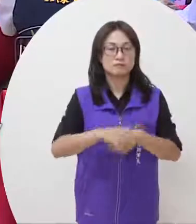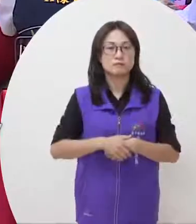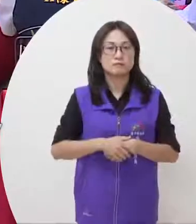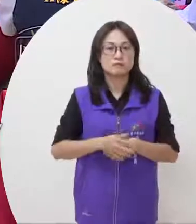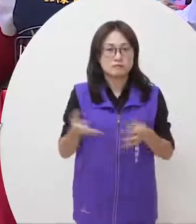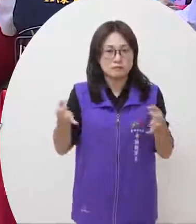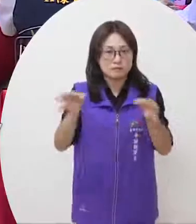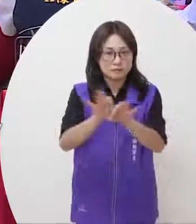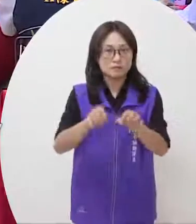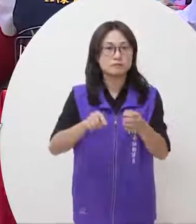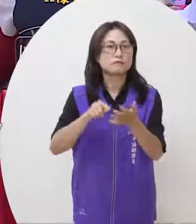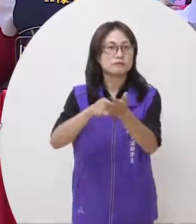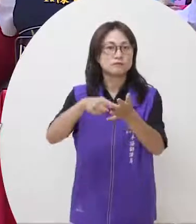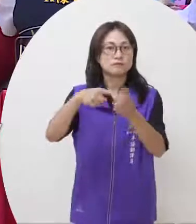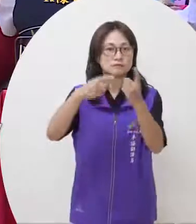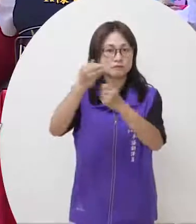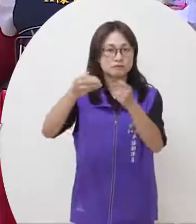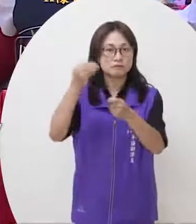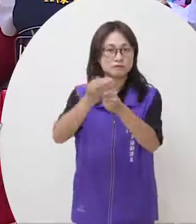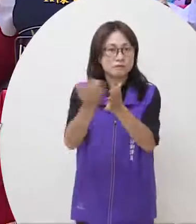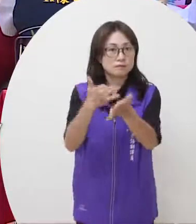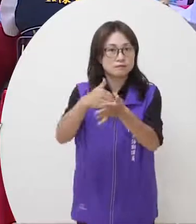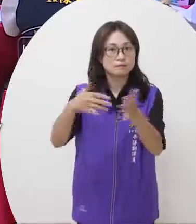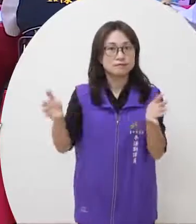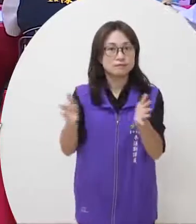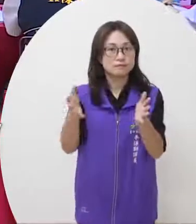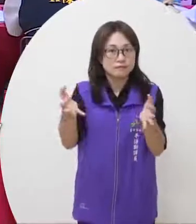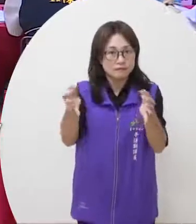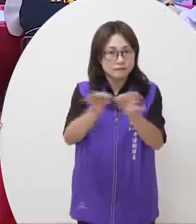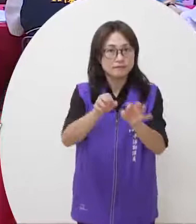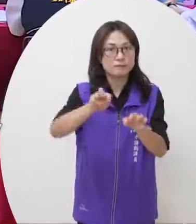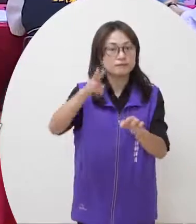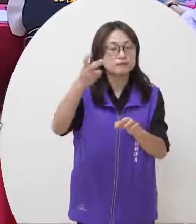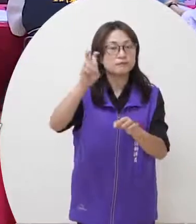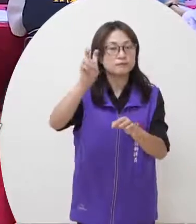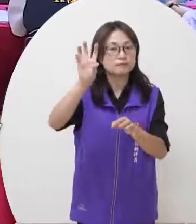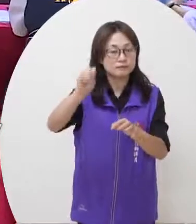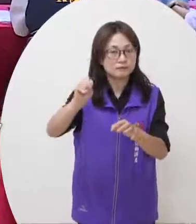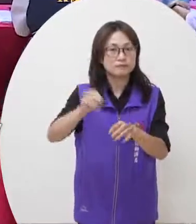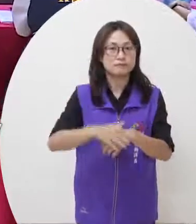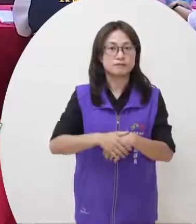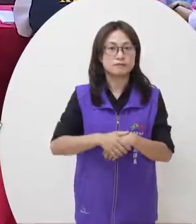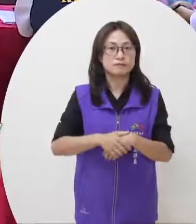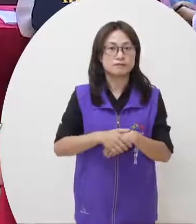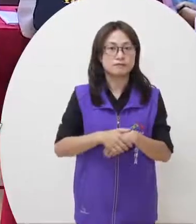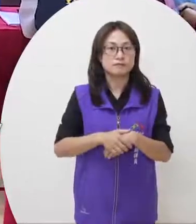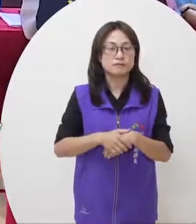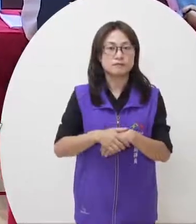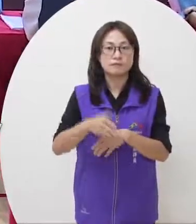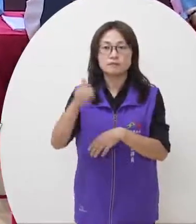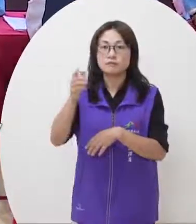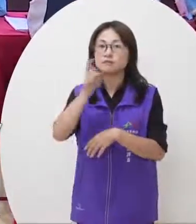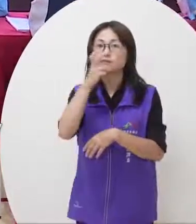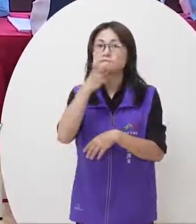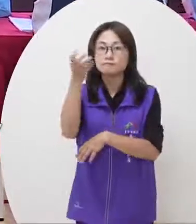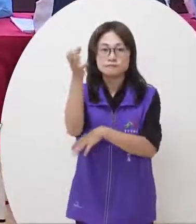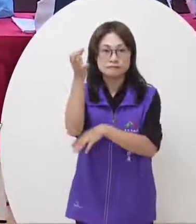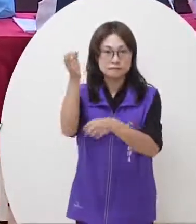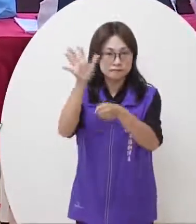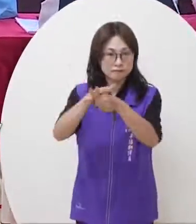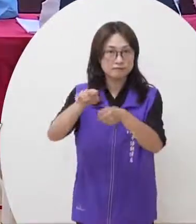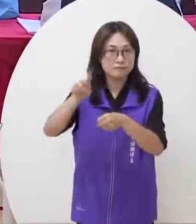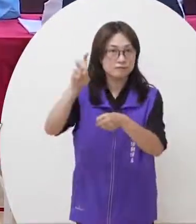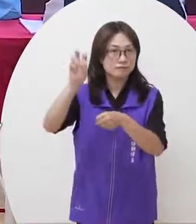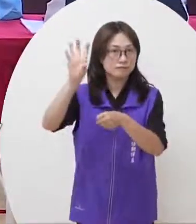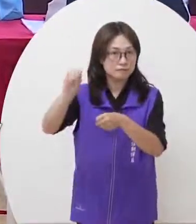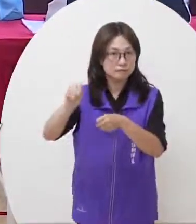编列109年度预算，合计220万元整。前述中央补助款120万元，